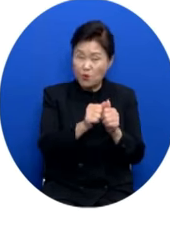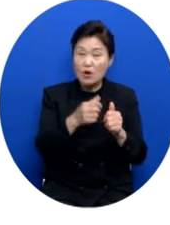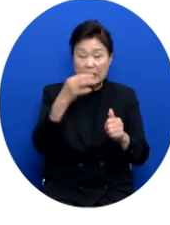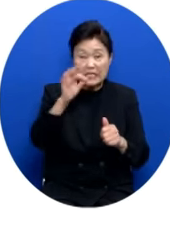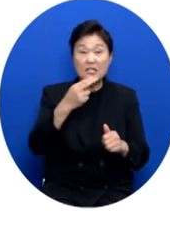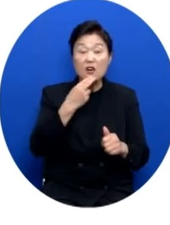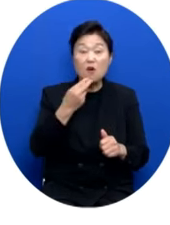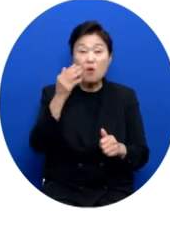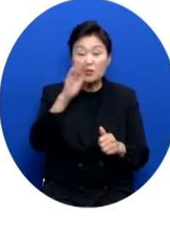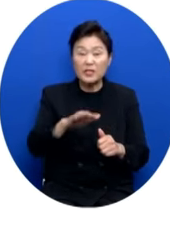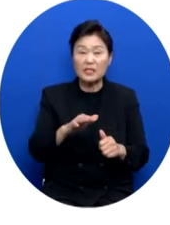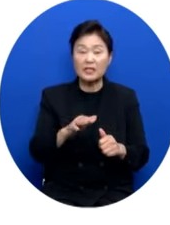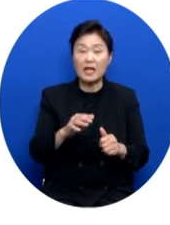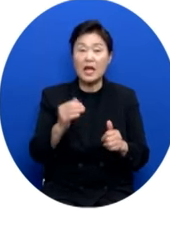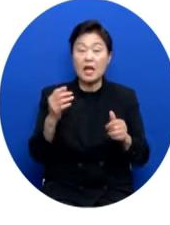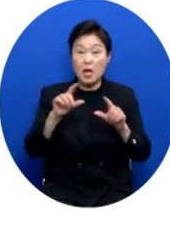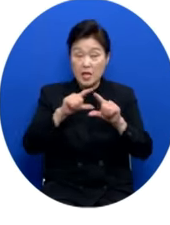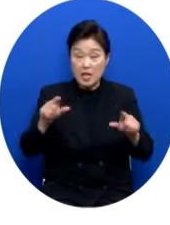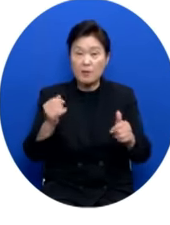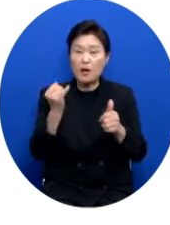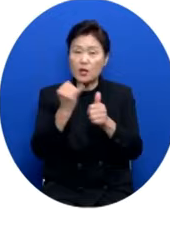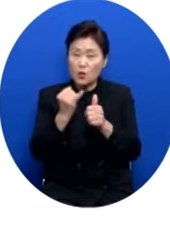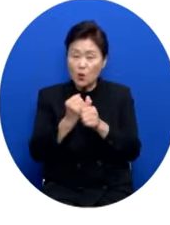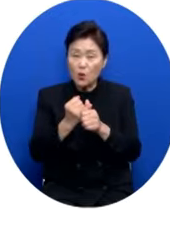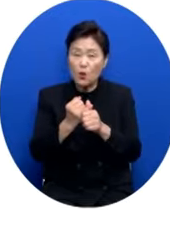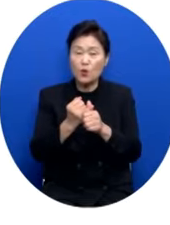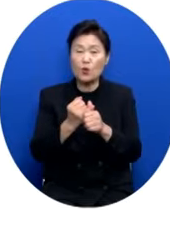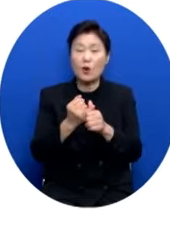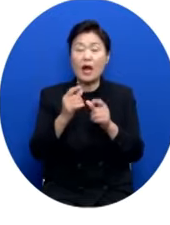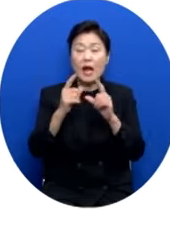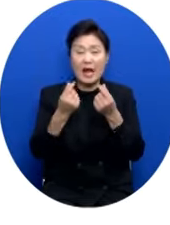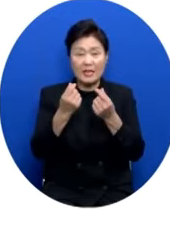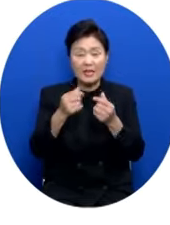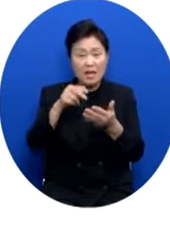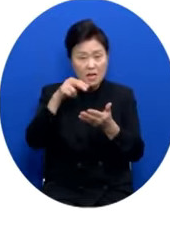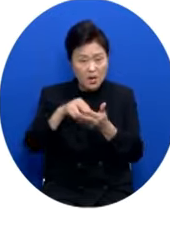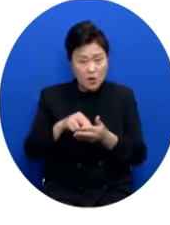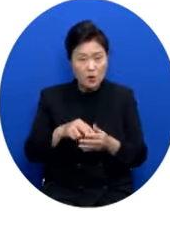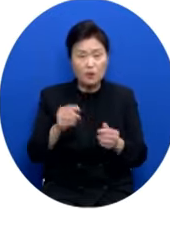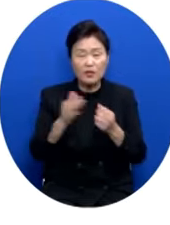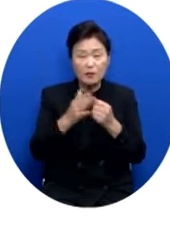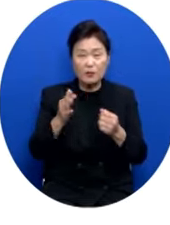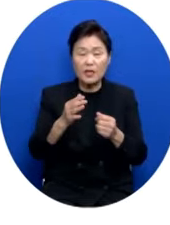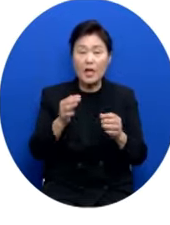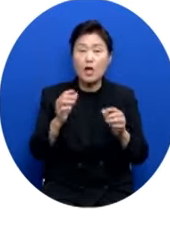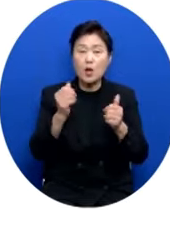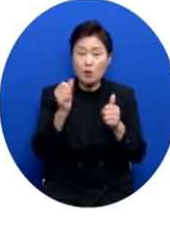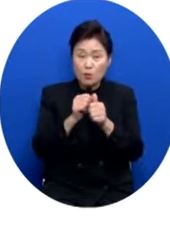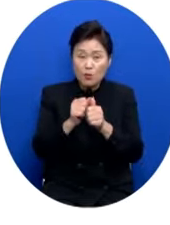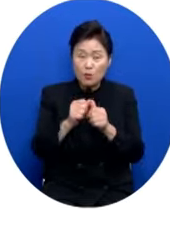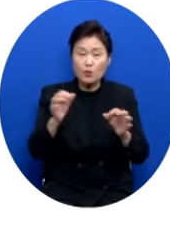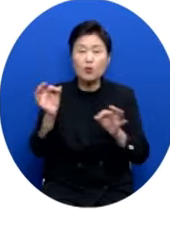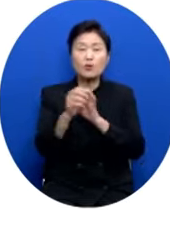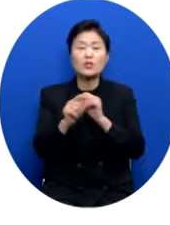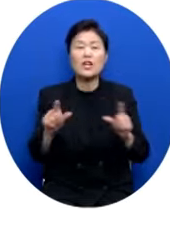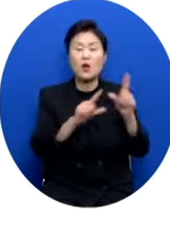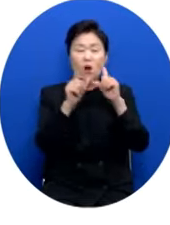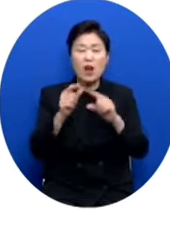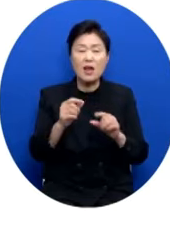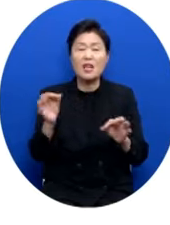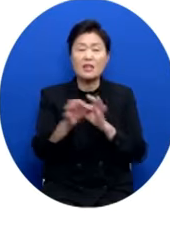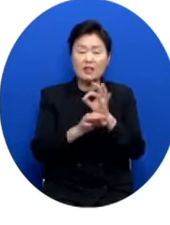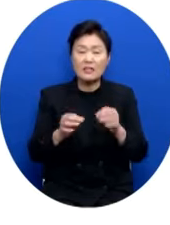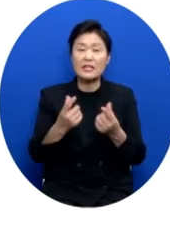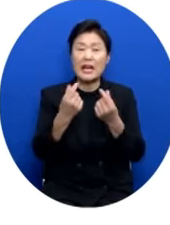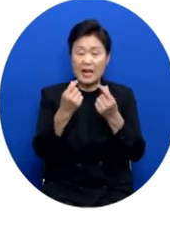이유로 본질적으로 동일한 집단을 차별하는 행위라고 밝혔습니다 동성 동반자는 부부 생활에 준할 정도의 경제적 생활